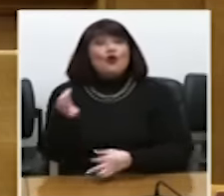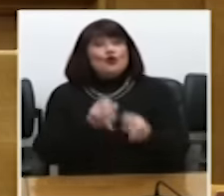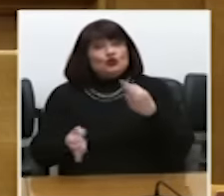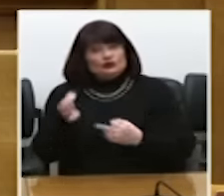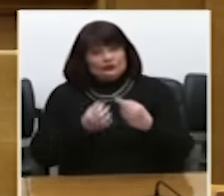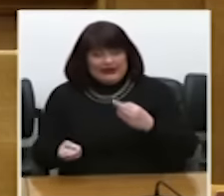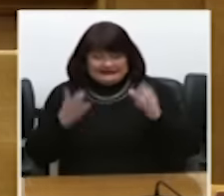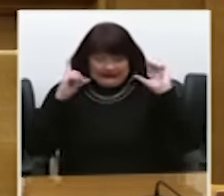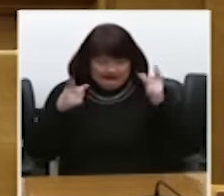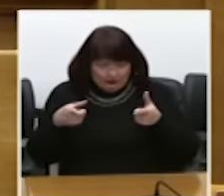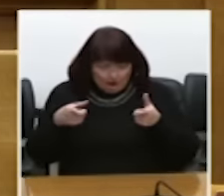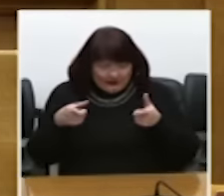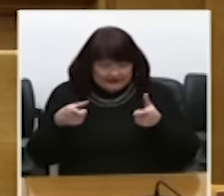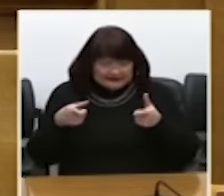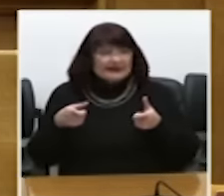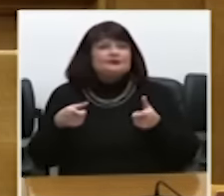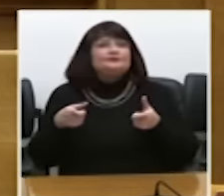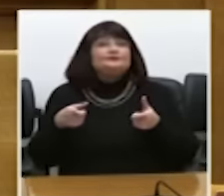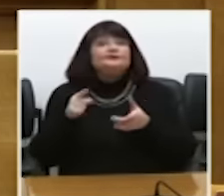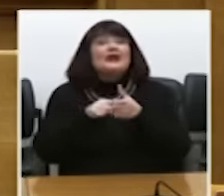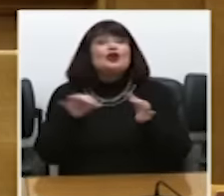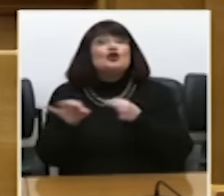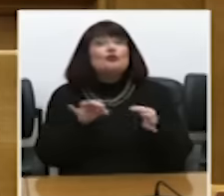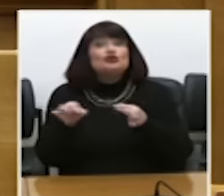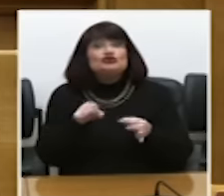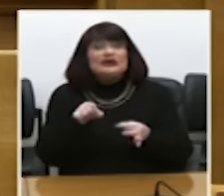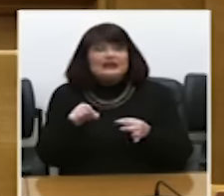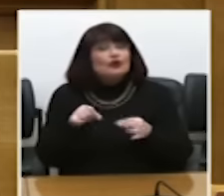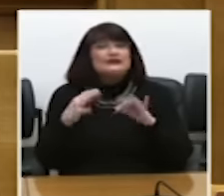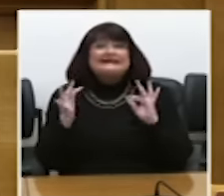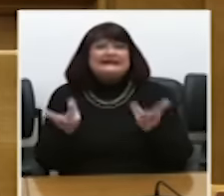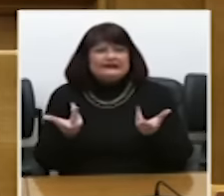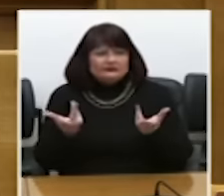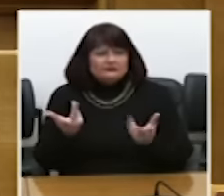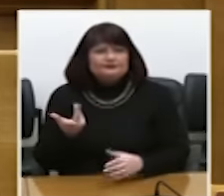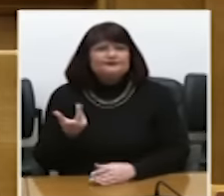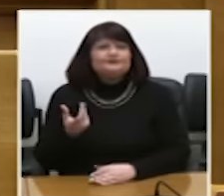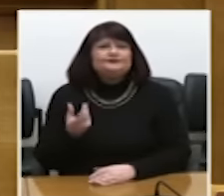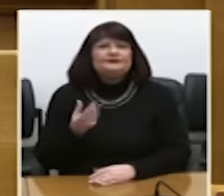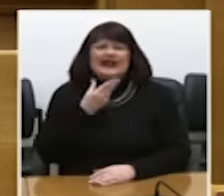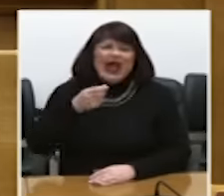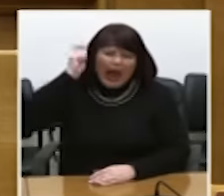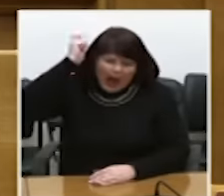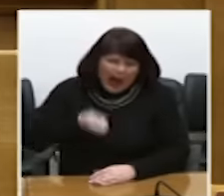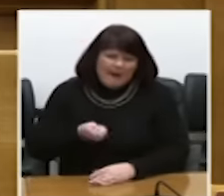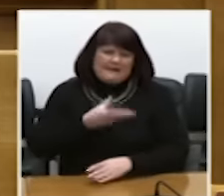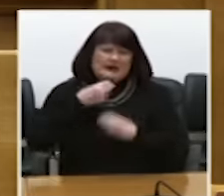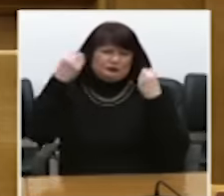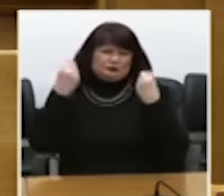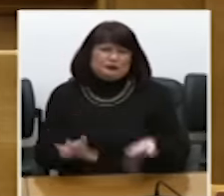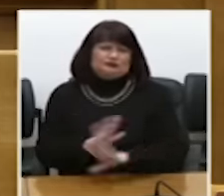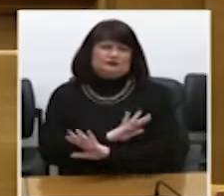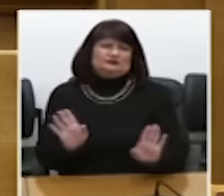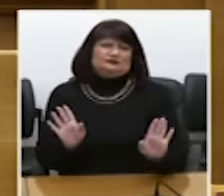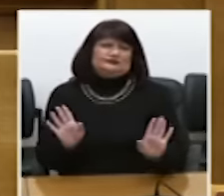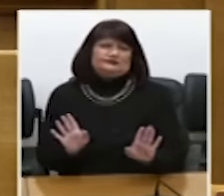Δημοκρατίας, το εν λόγω νομοσχέδιο είναι άλλο ένα νομοσχέδιο έκτρωμα αυτής της κυβέρνησης. Και αυτό